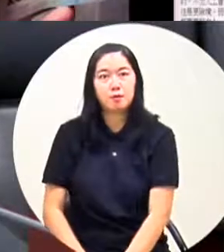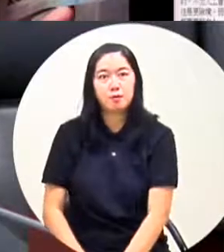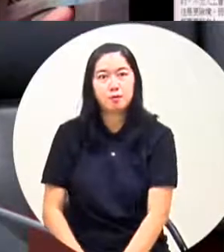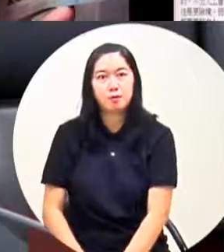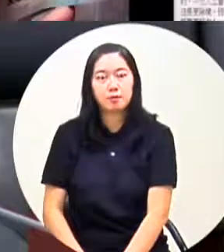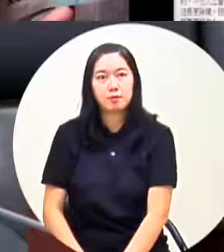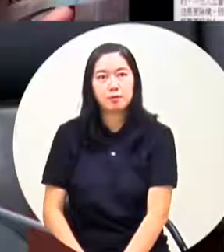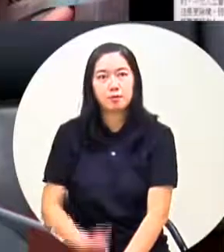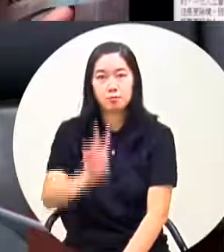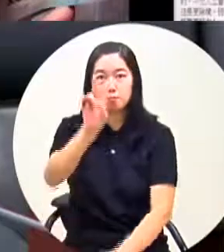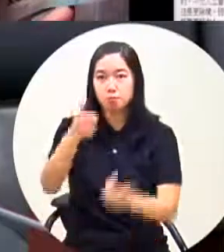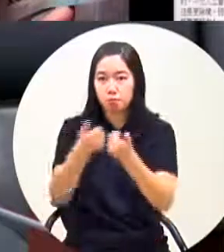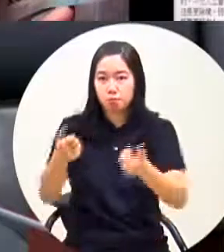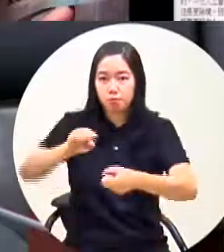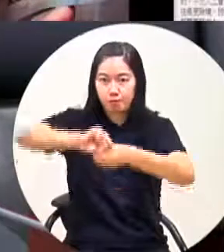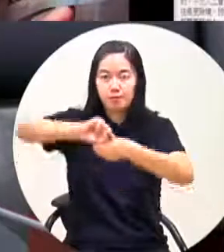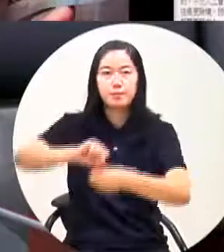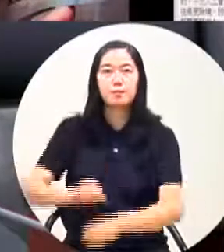2分钟 ，